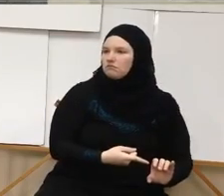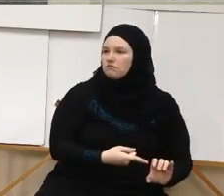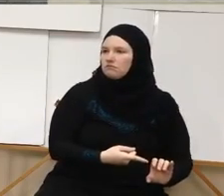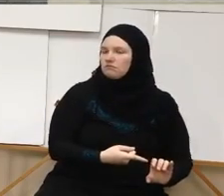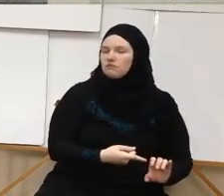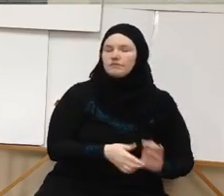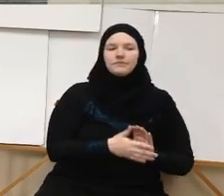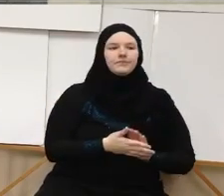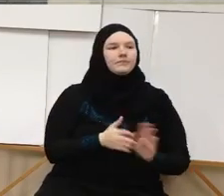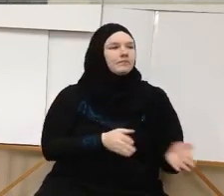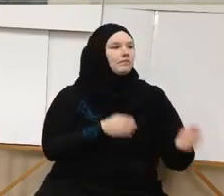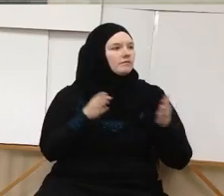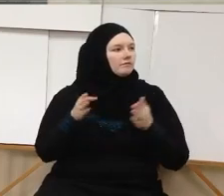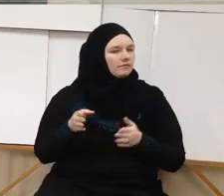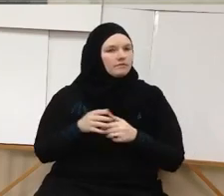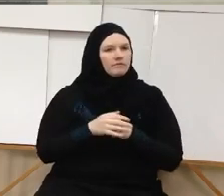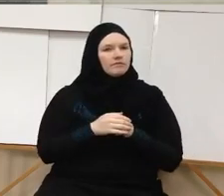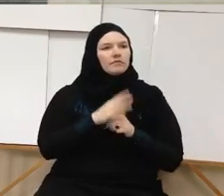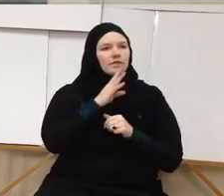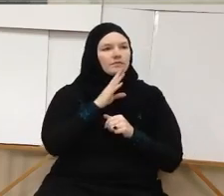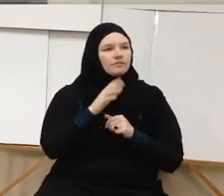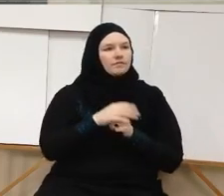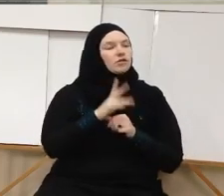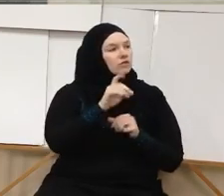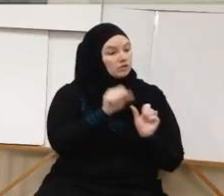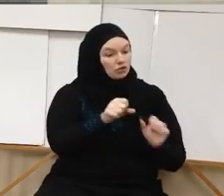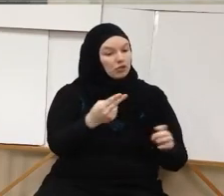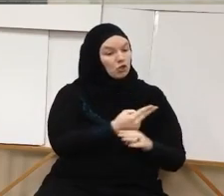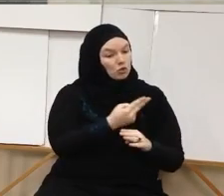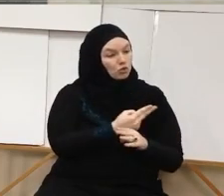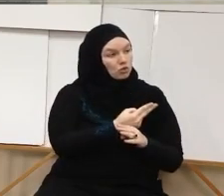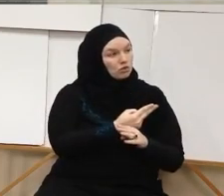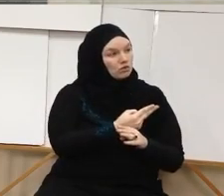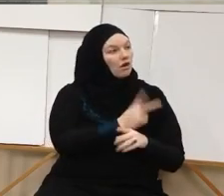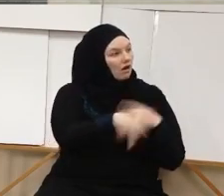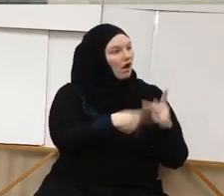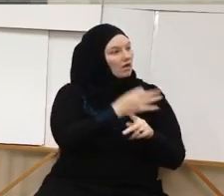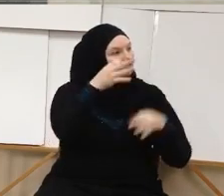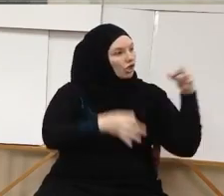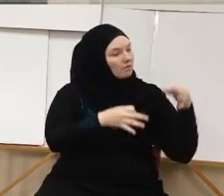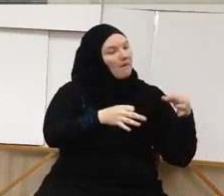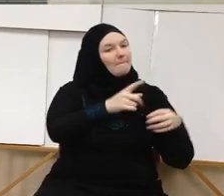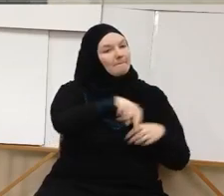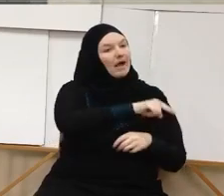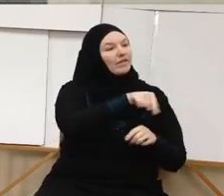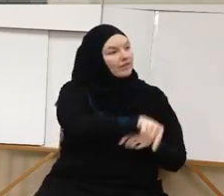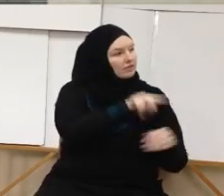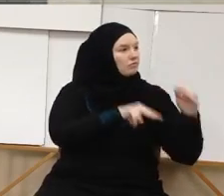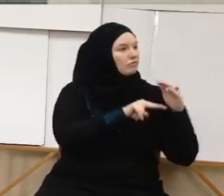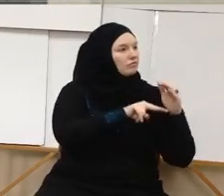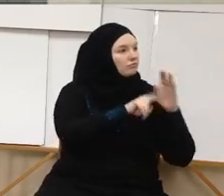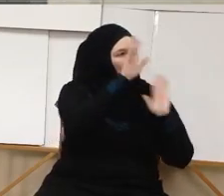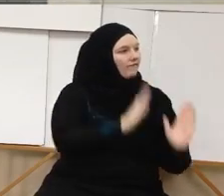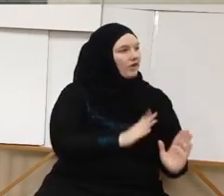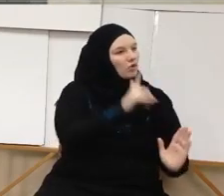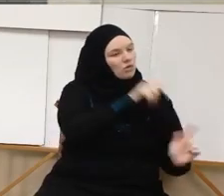يَحْكُمُ بِهَا النَّبِيُّونَ الَّذِينَ أَسْلَمُوا. To be used as a source of judgment by those prophets who have